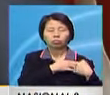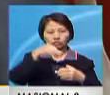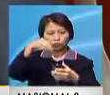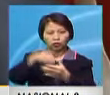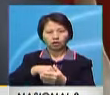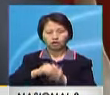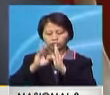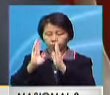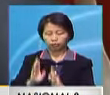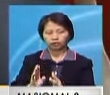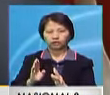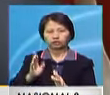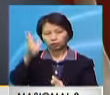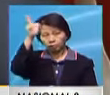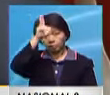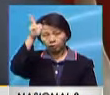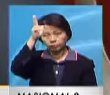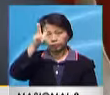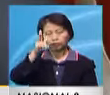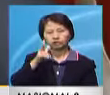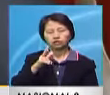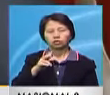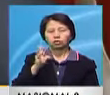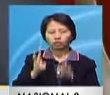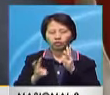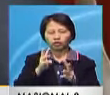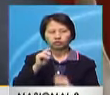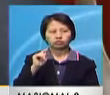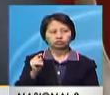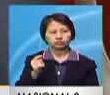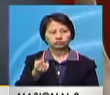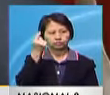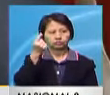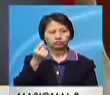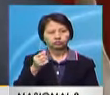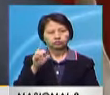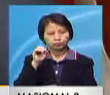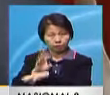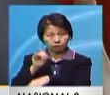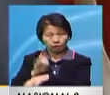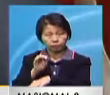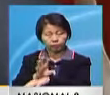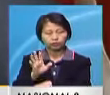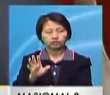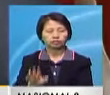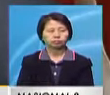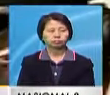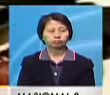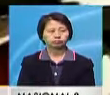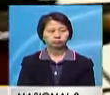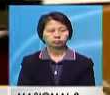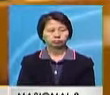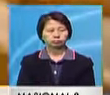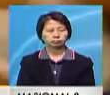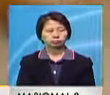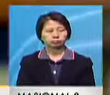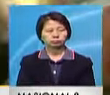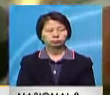dalam badan-badan kerajaan walaupun ianya hanya berupa penasihat.